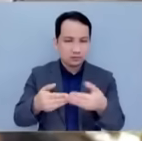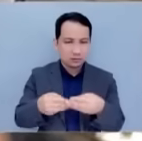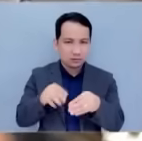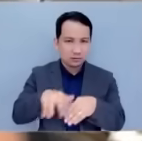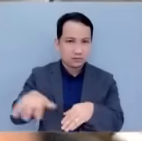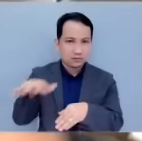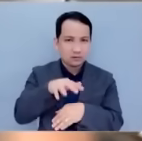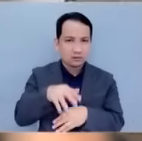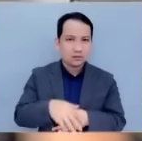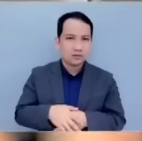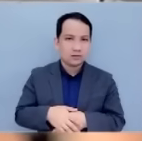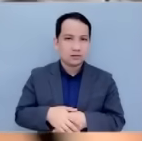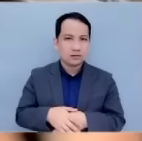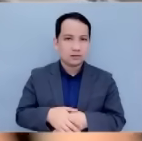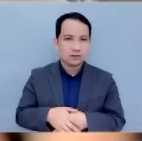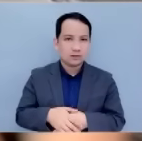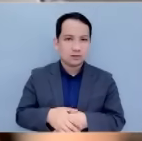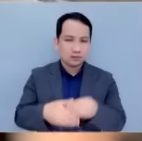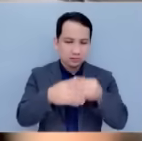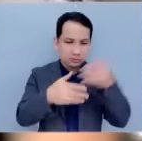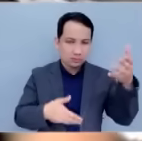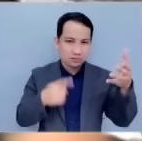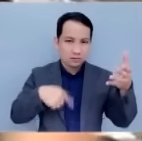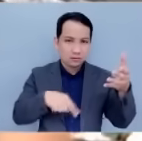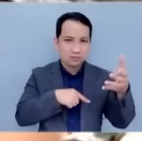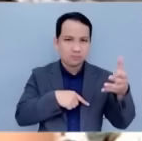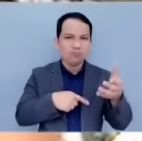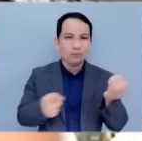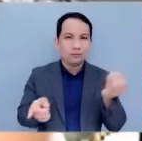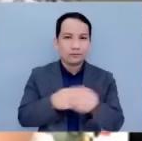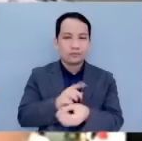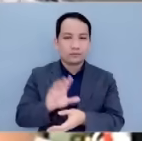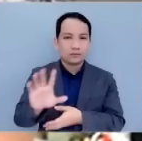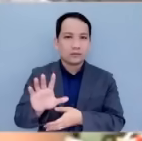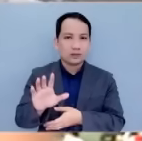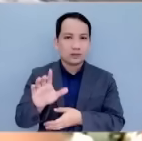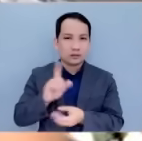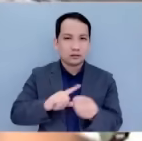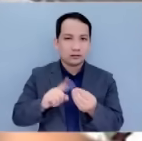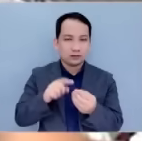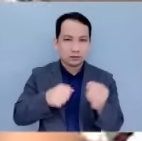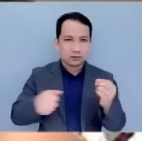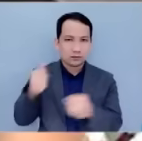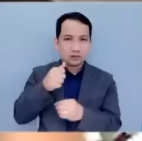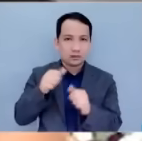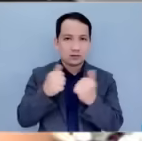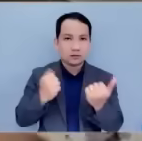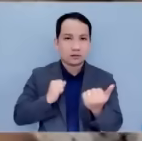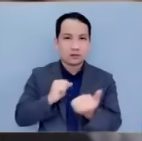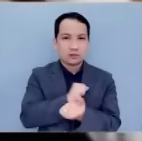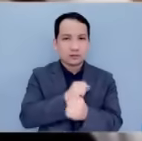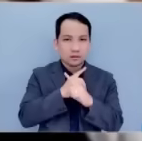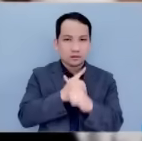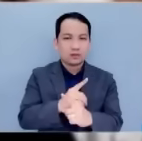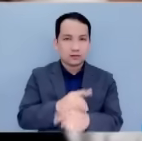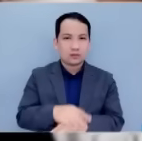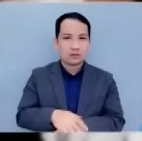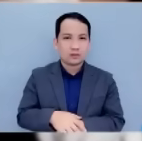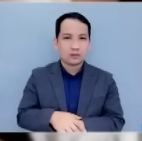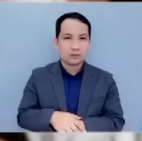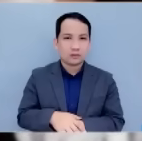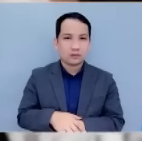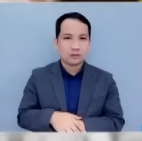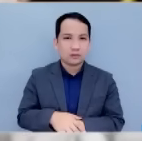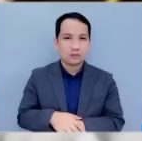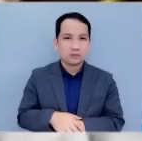resolusyon. Ang mas malala, mukhang tatanggalin pa raw siya bilang chairman ng Senate Committee on Defense.